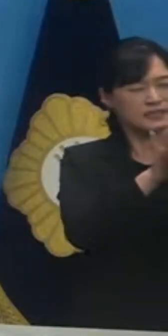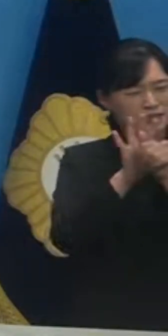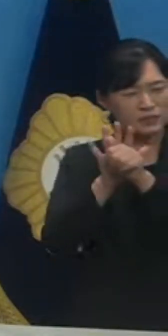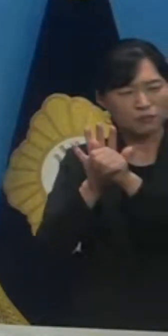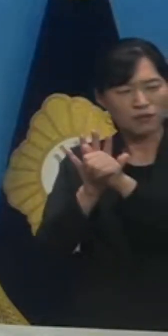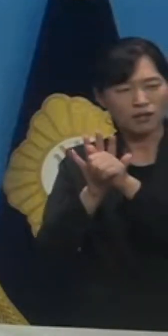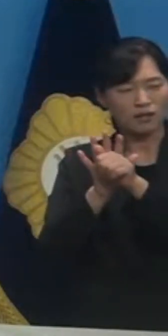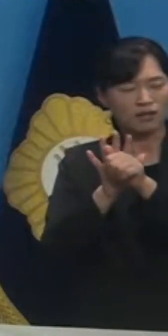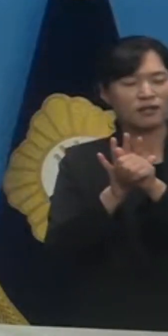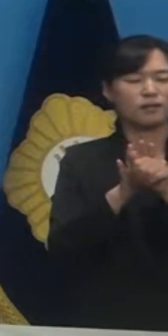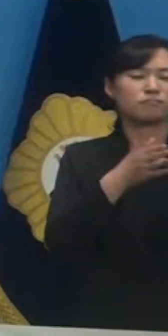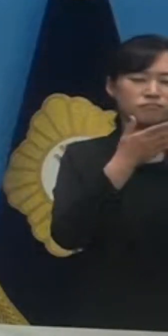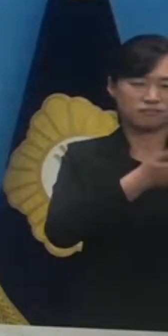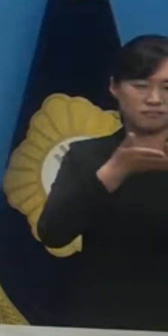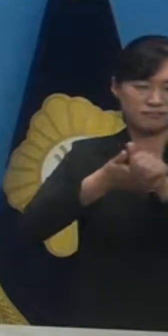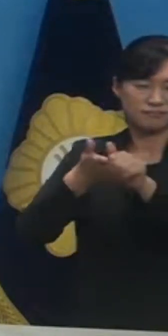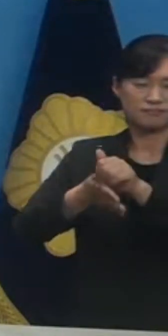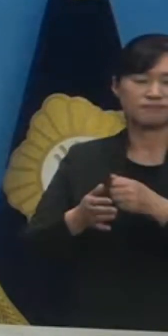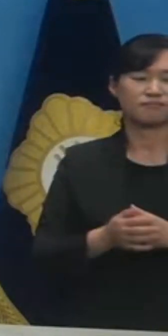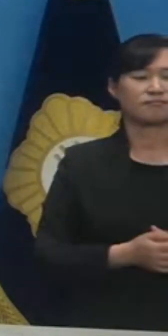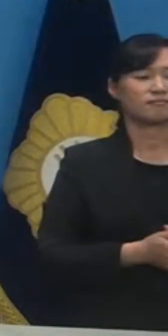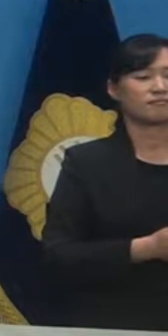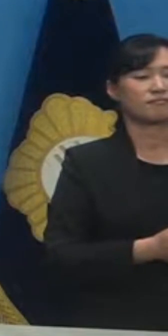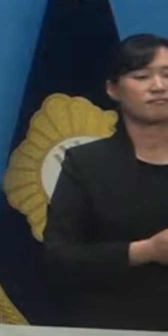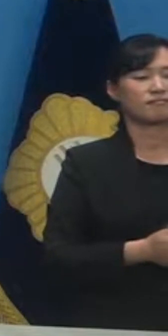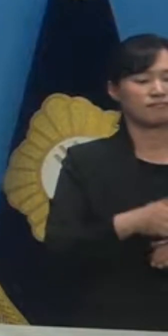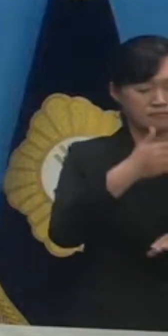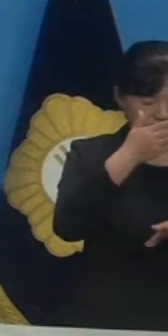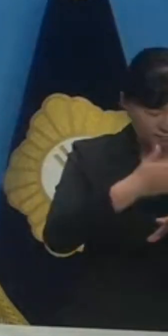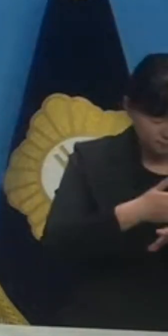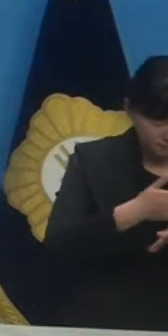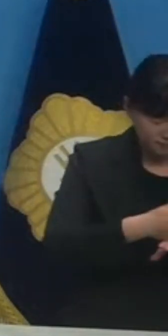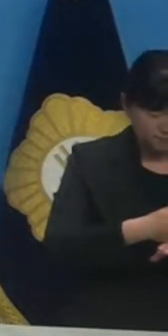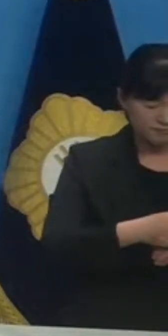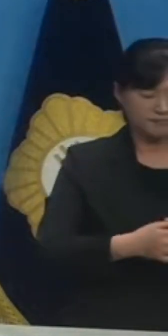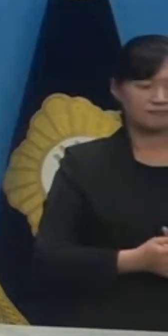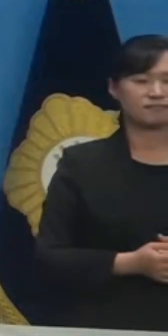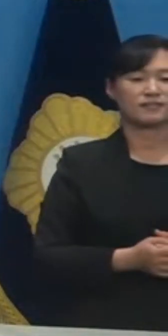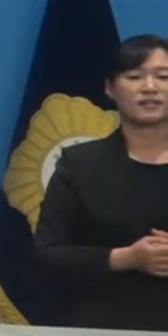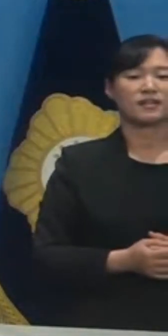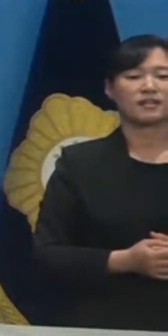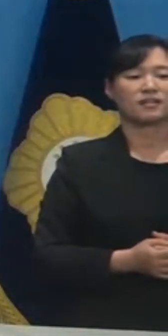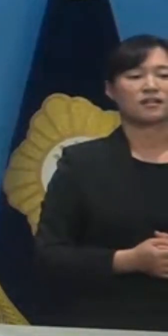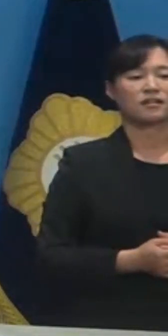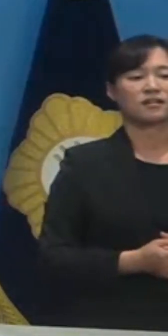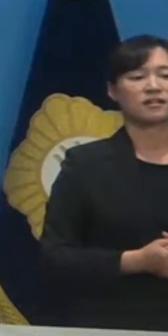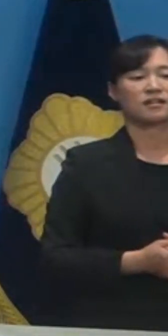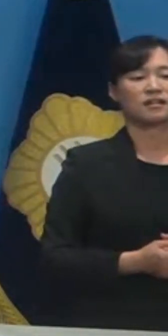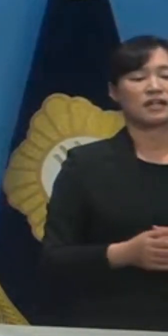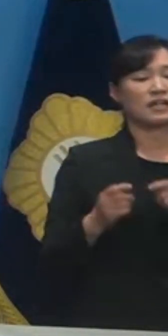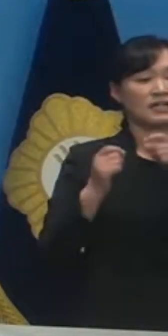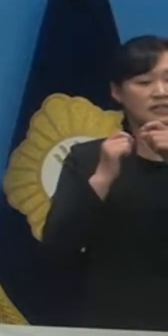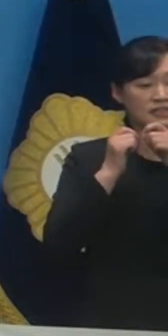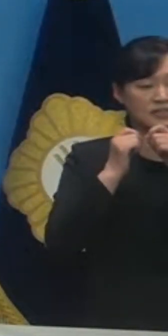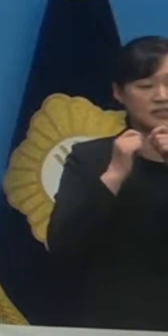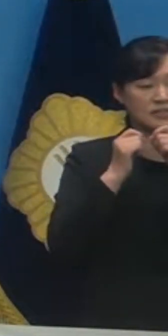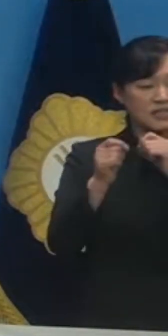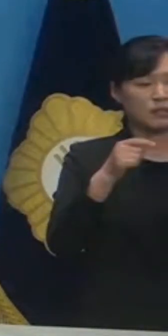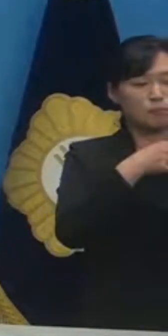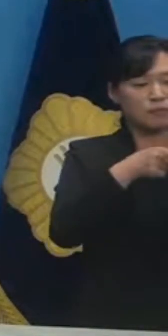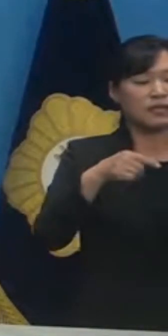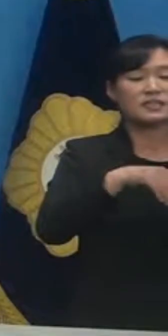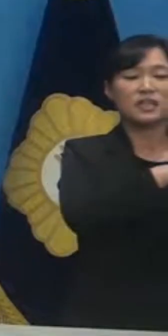지지와 성원을 당부드립니다. 네, 감사합니다. 뒷부분은 사기 피해 실태